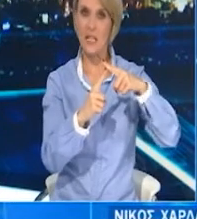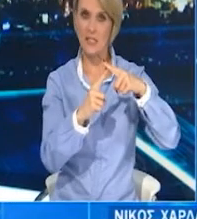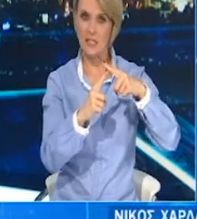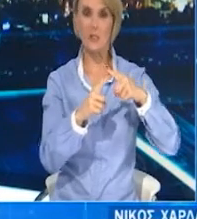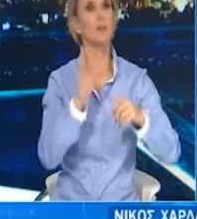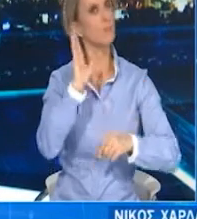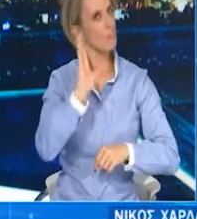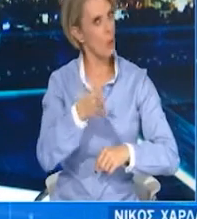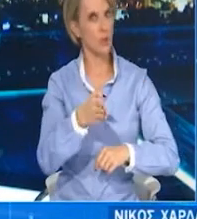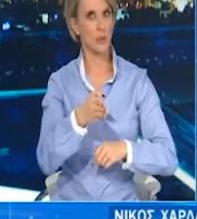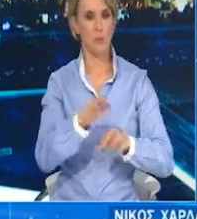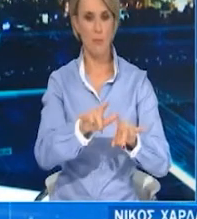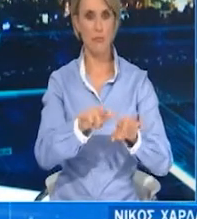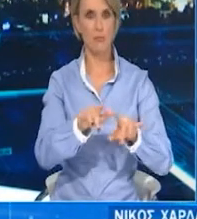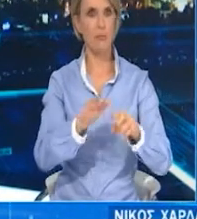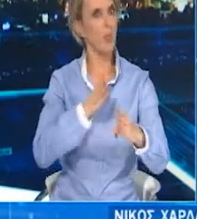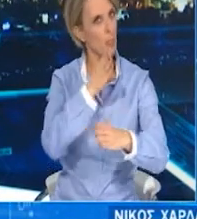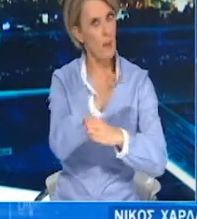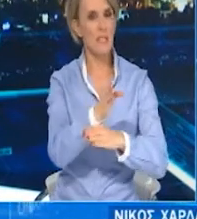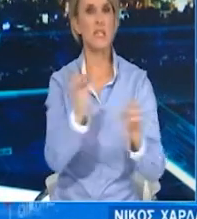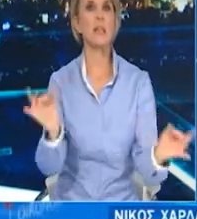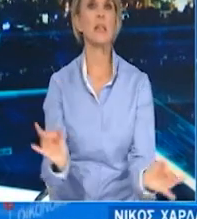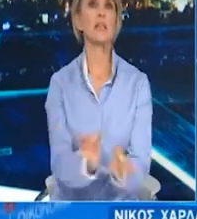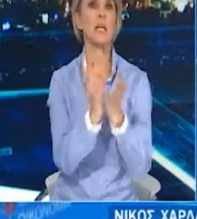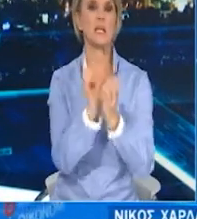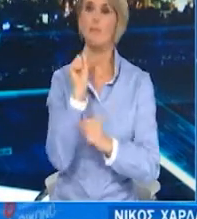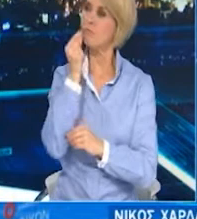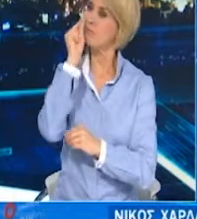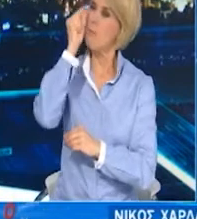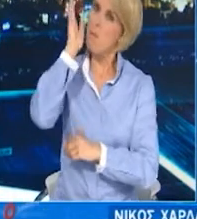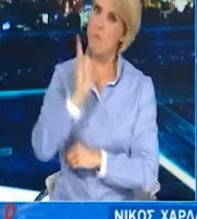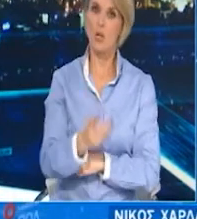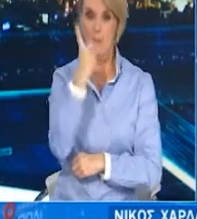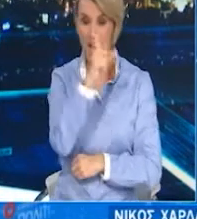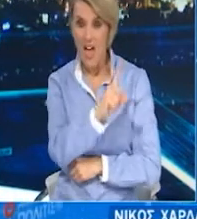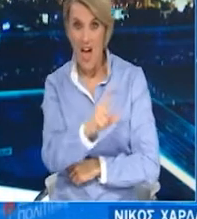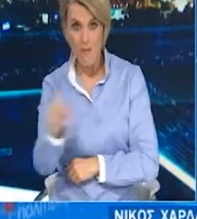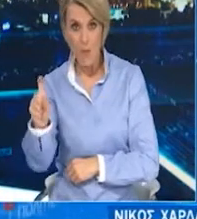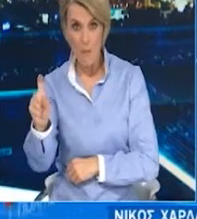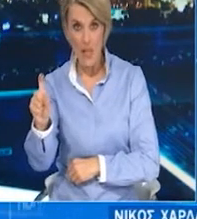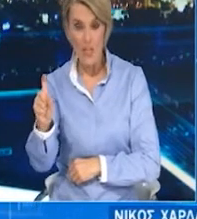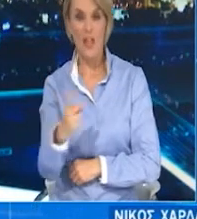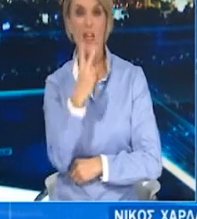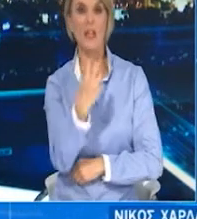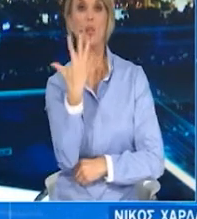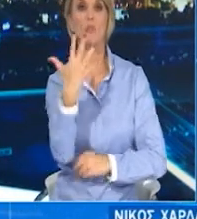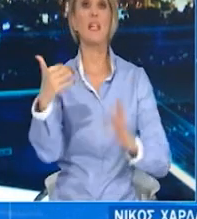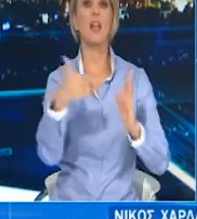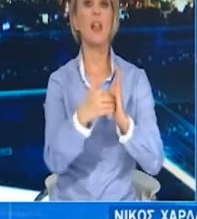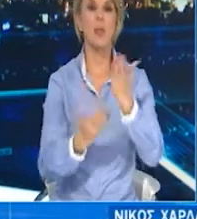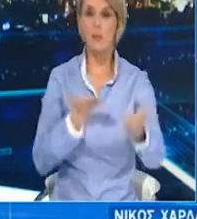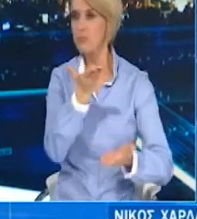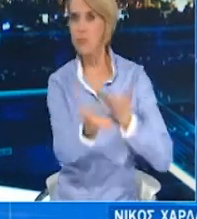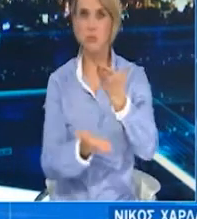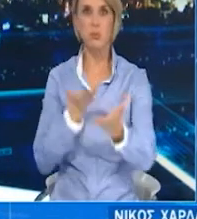σε δωρεάν τυχαίο δειγματοληπτικό έλεγχο. Μέσα σε μια εβδομάδα υποβλήθηκαν συνολικά 25.786 αιτήματα